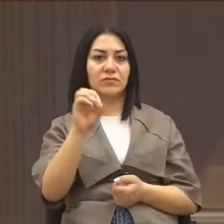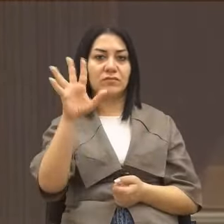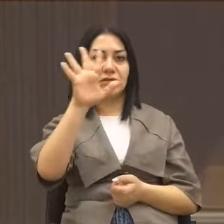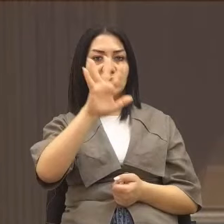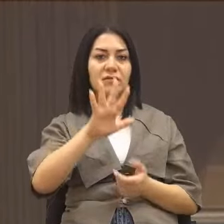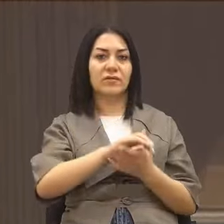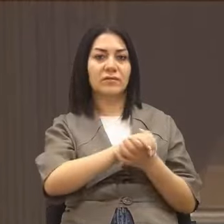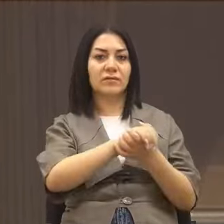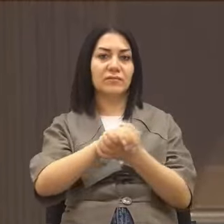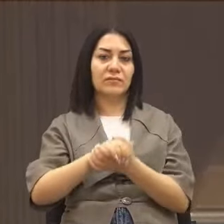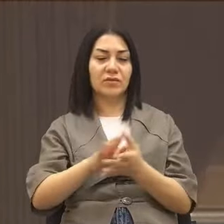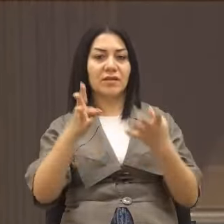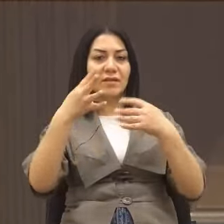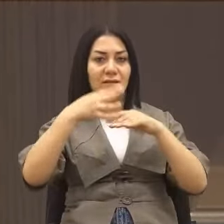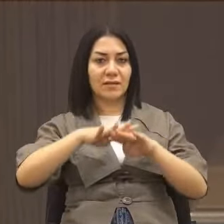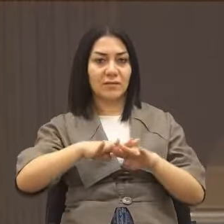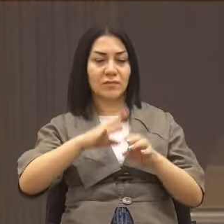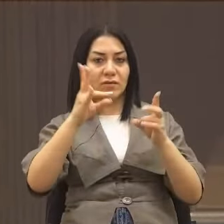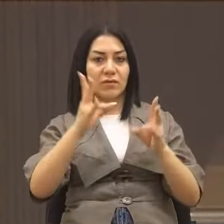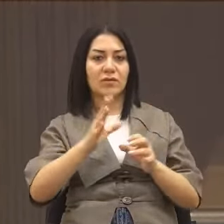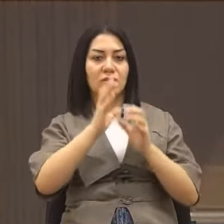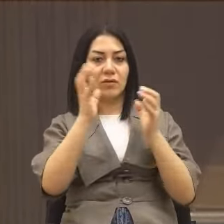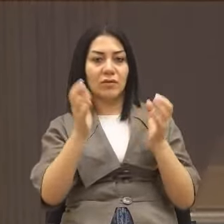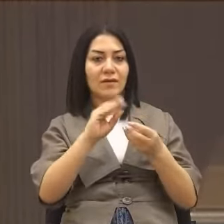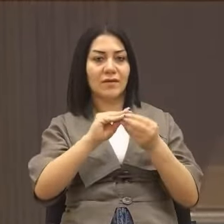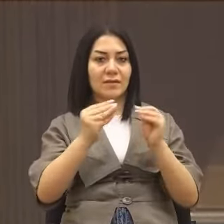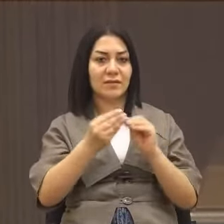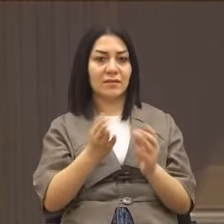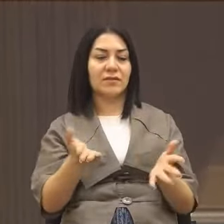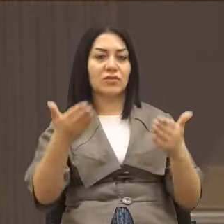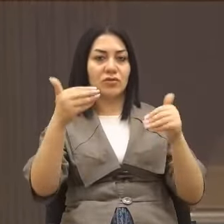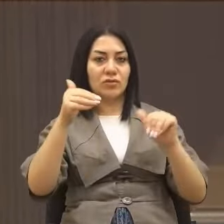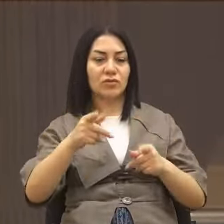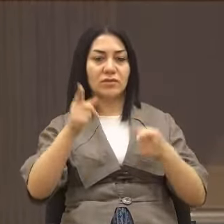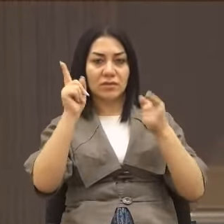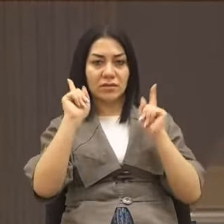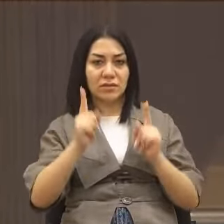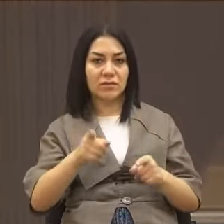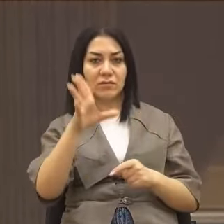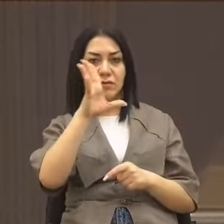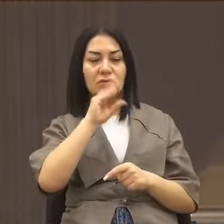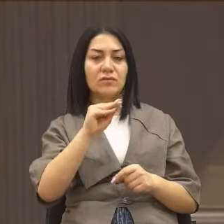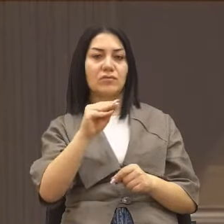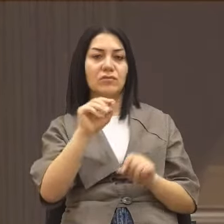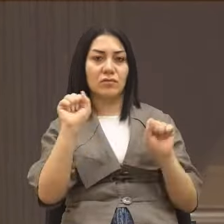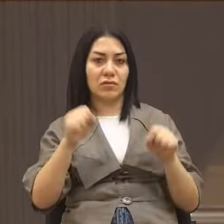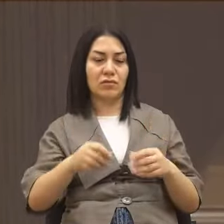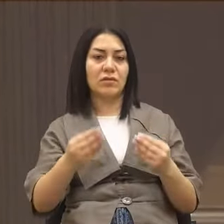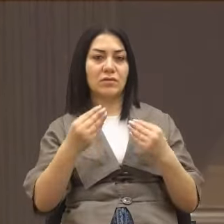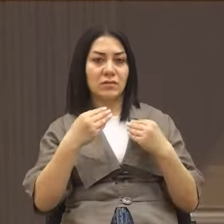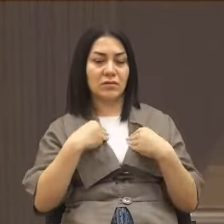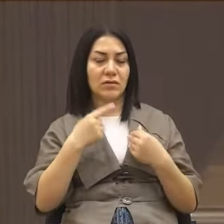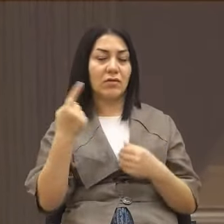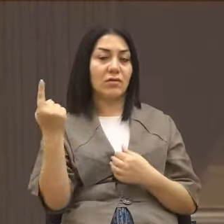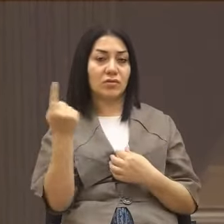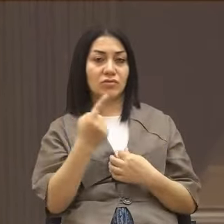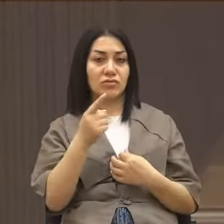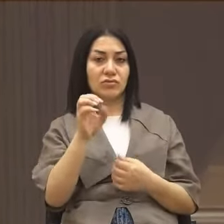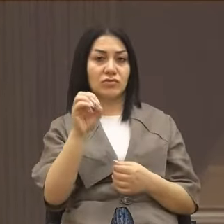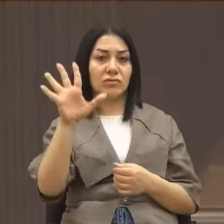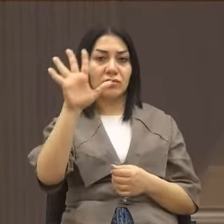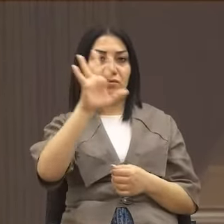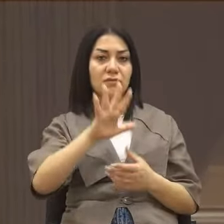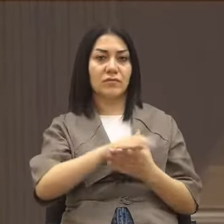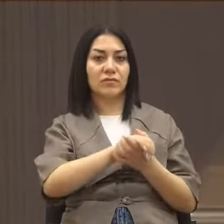այդ ինտեգրացիան անվտանգային խնդիրներ լուծելու իրական գործիք կարող է դառնալ։ Նախ հարցանագրենք, որ